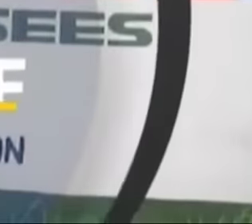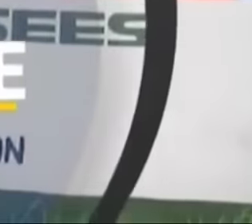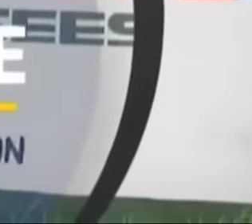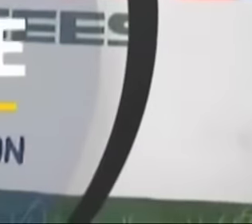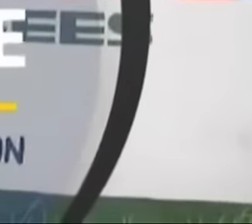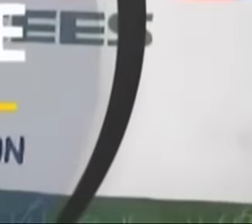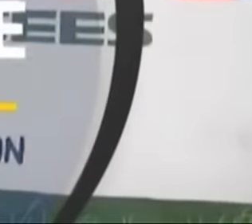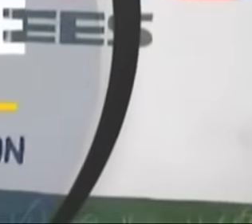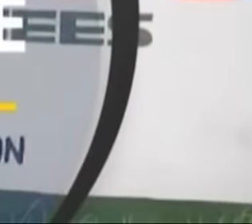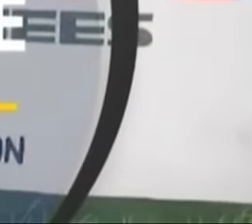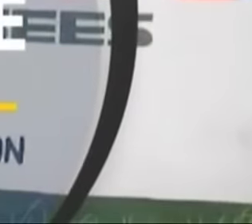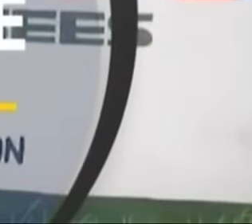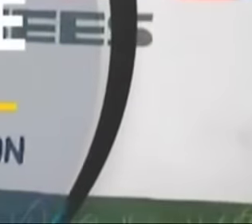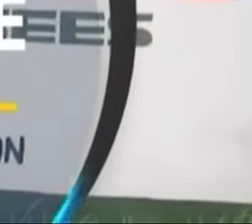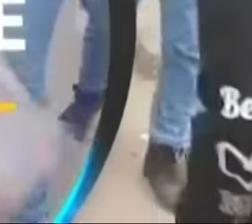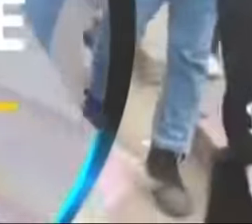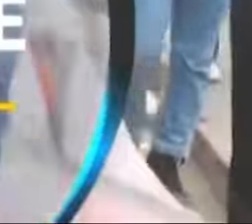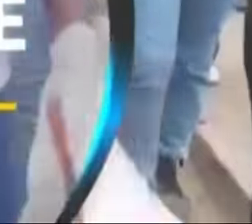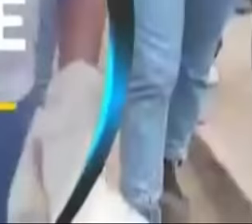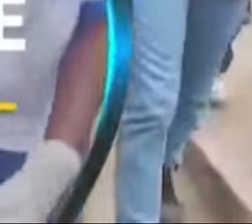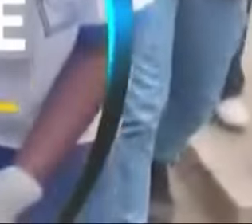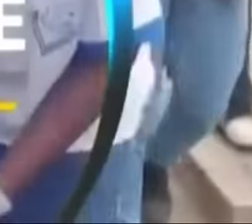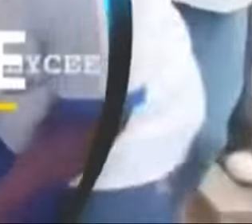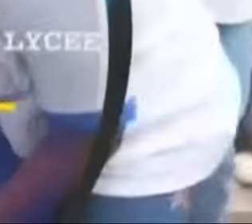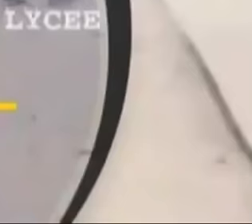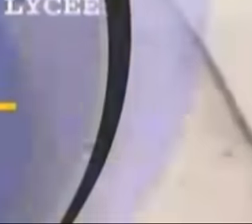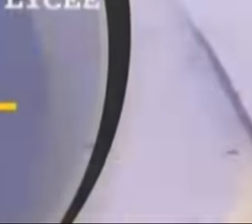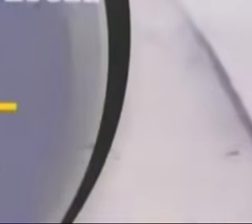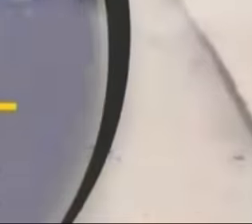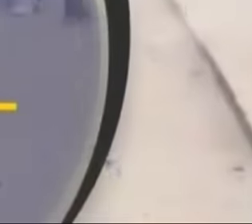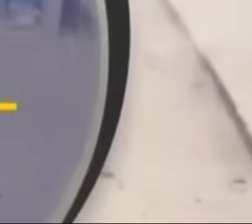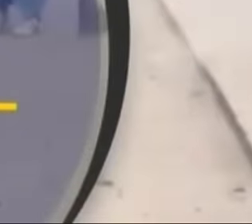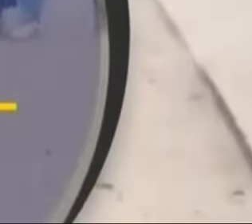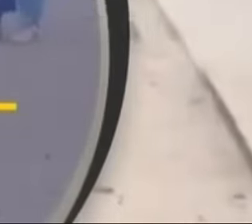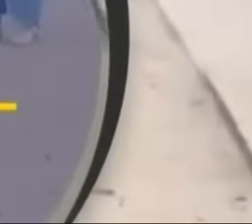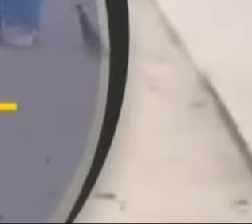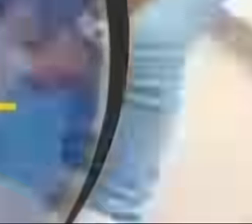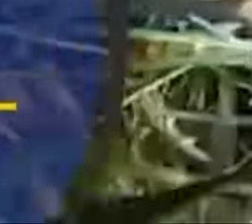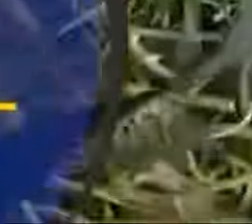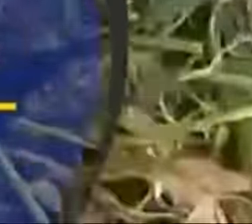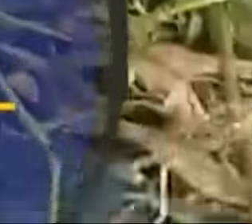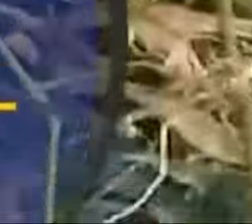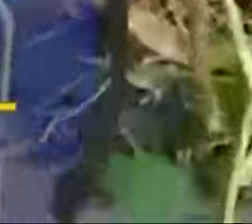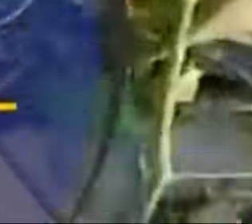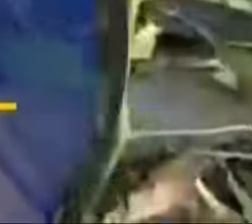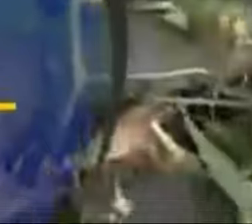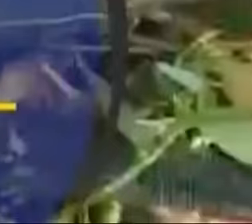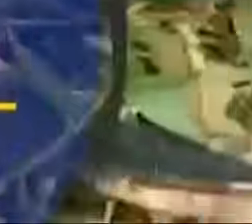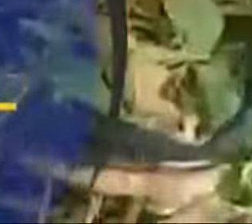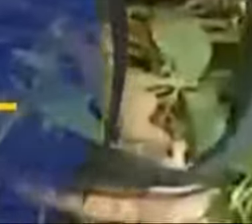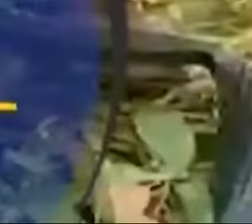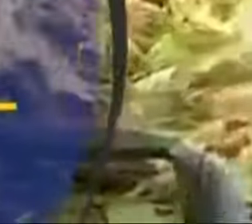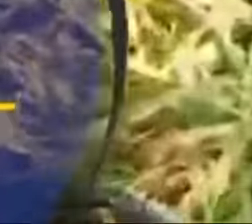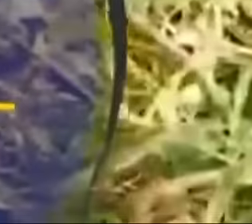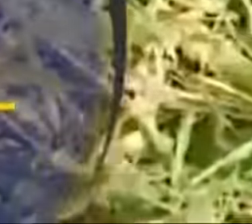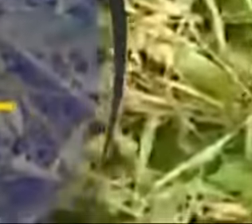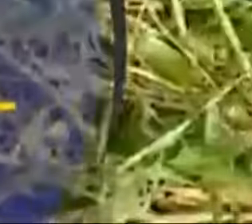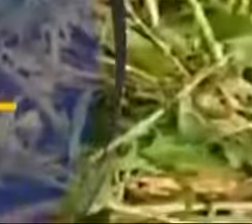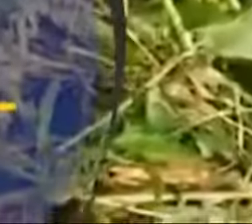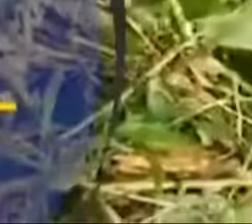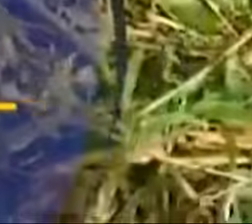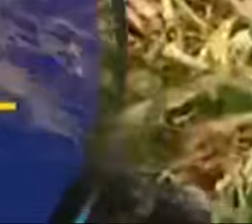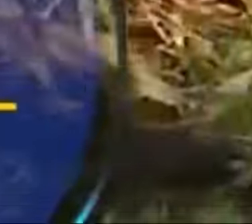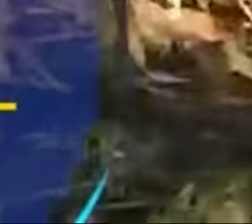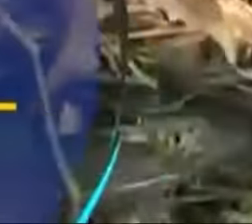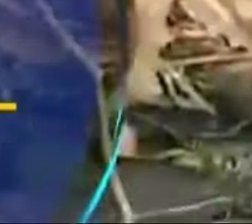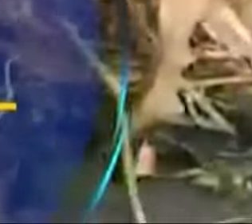Découverte d'une arme à feu avec un chargeur bien garni le long de la clôture du lycée Pico de Lemba. Les responsables de cette